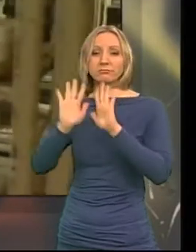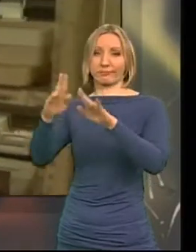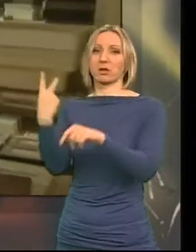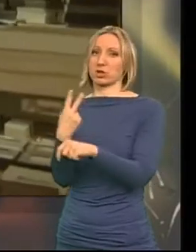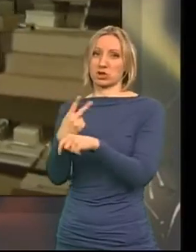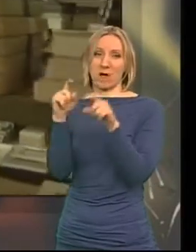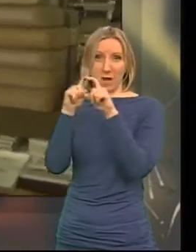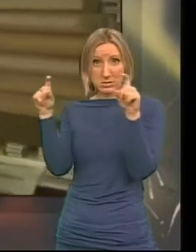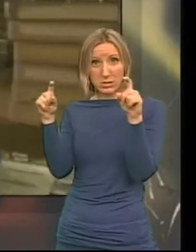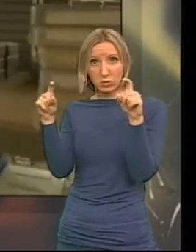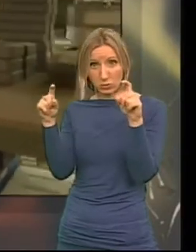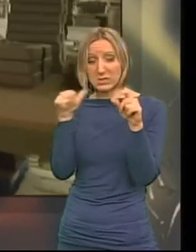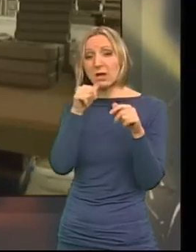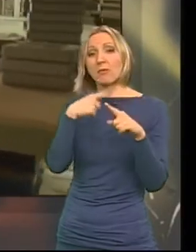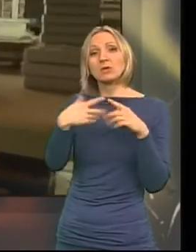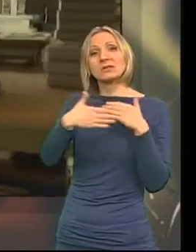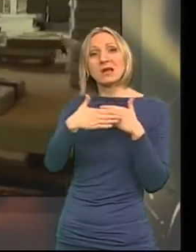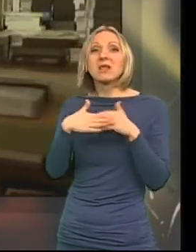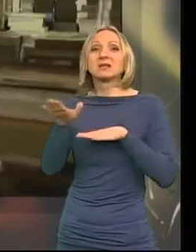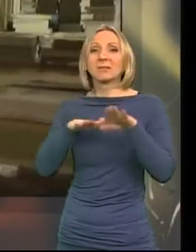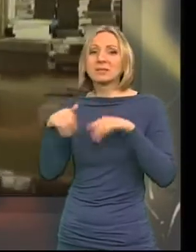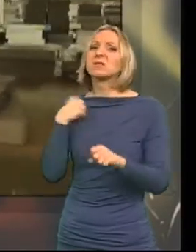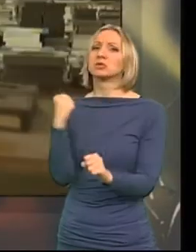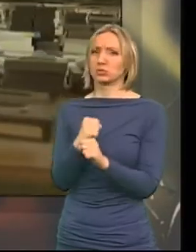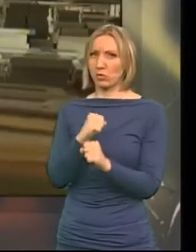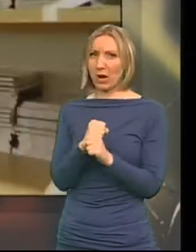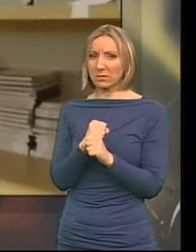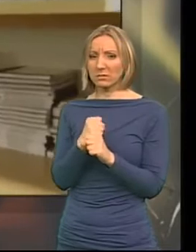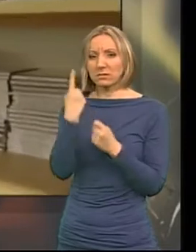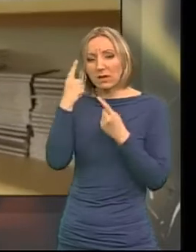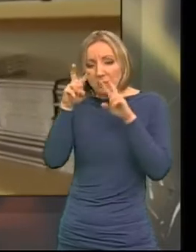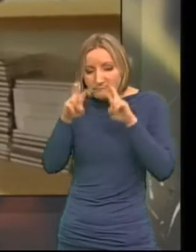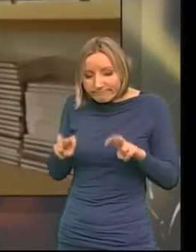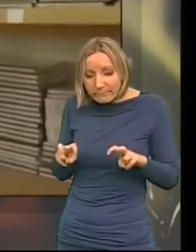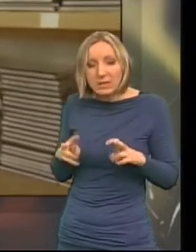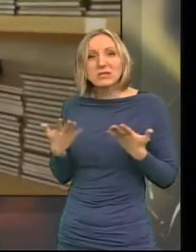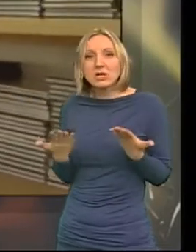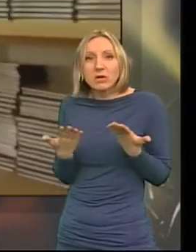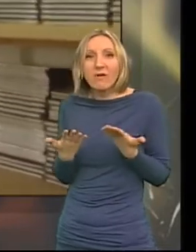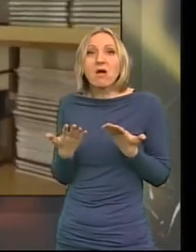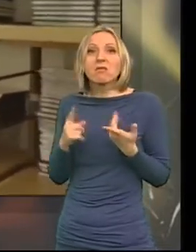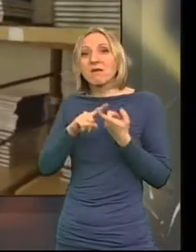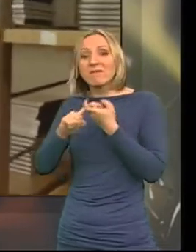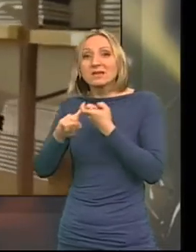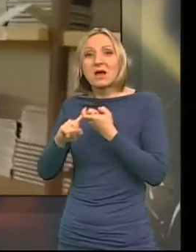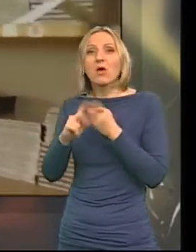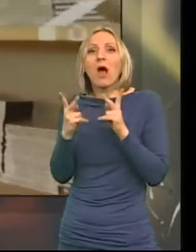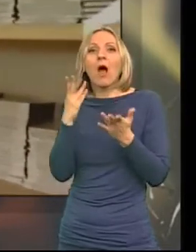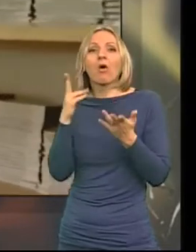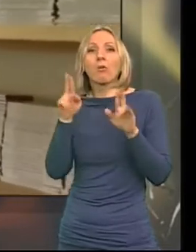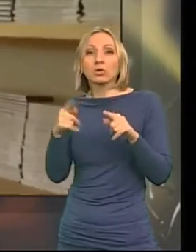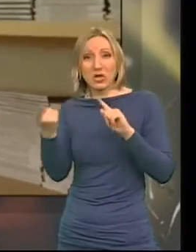i u saradnji sa ministarstvom ćemo uraditi elaborat transformacije, a nadamo se da